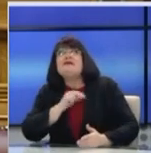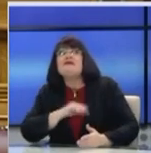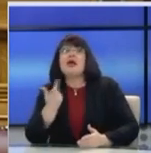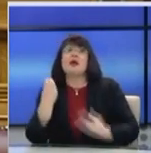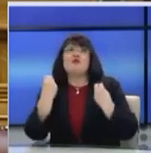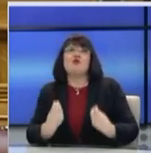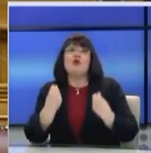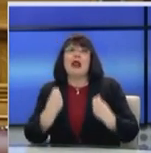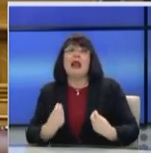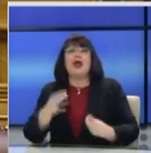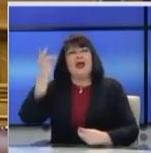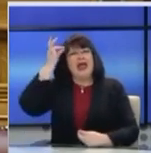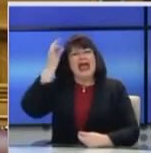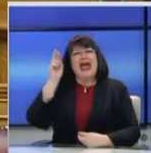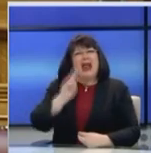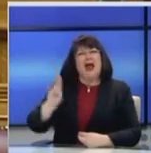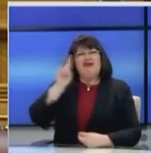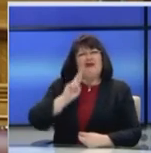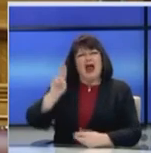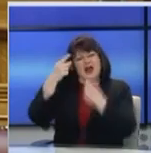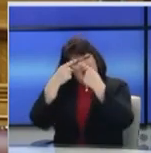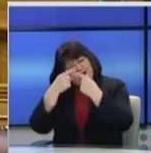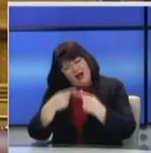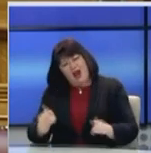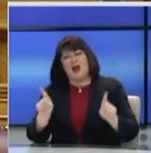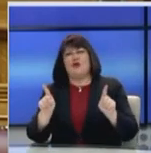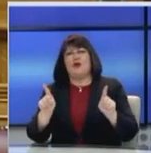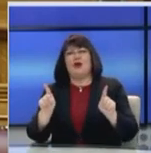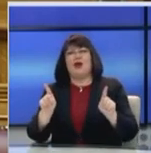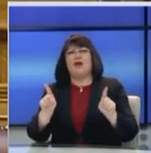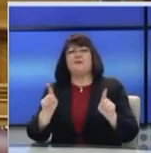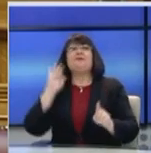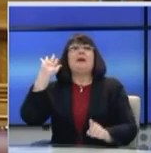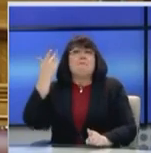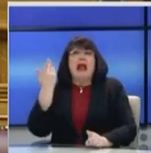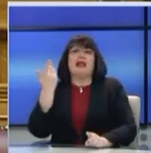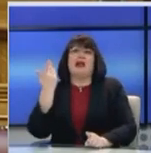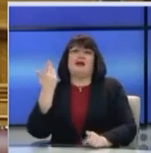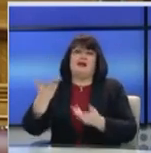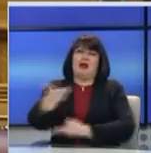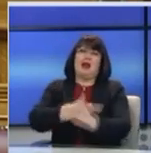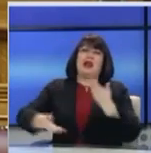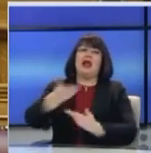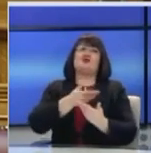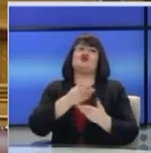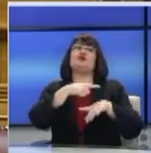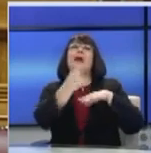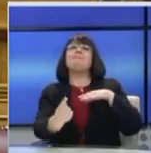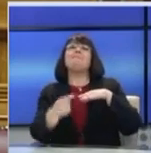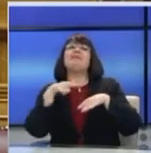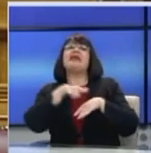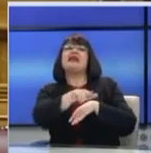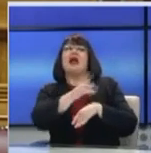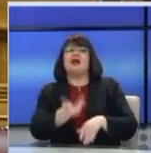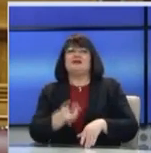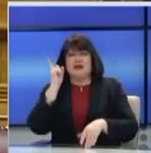η καλύτερη? Τα Ραφάλ είναι διαφορετική περίπτωση, διότι τα Ραφάλ είναι μεταχειρισμένα αεροσκάφη τα οποία αντικαθιστούν τα Μοιράζ 2005.